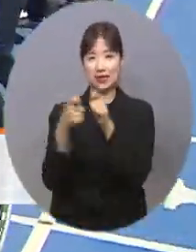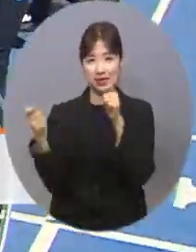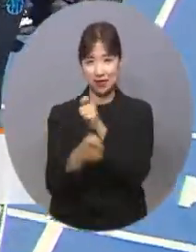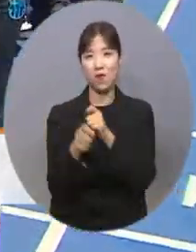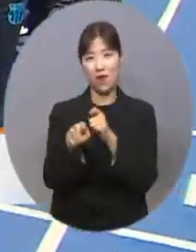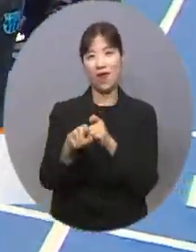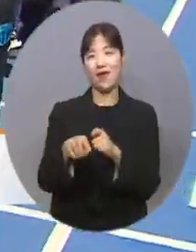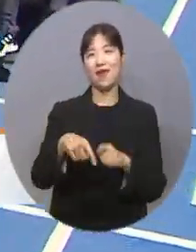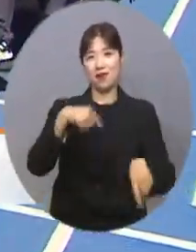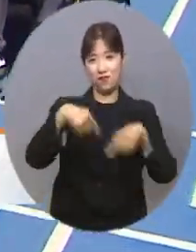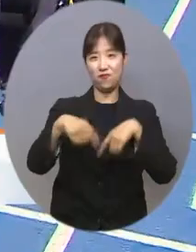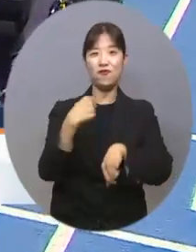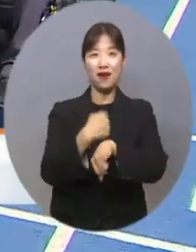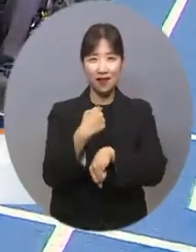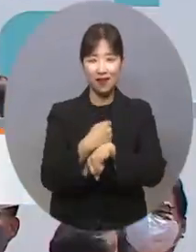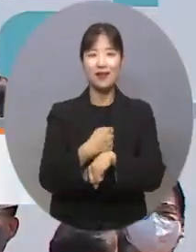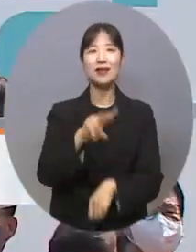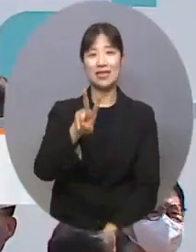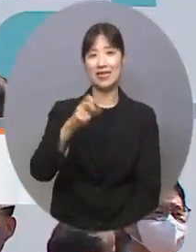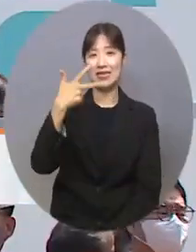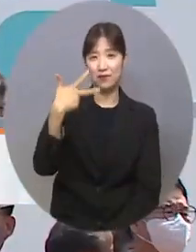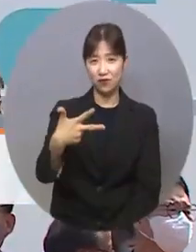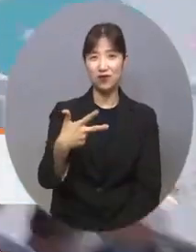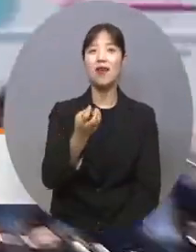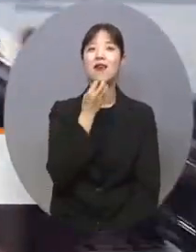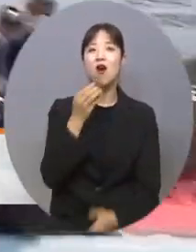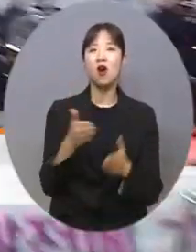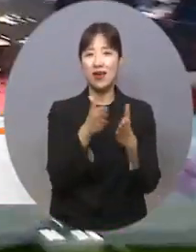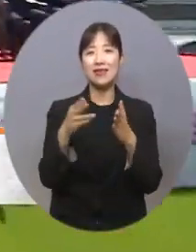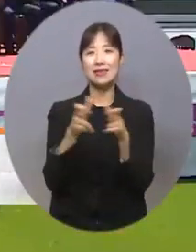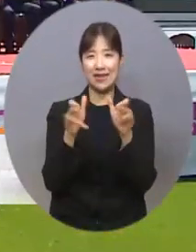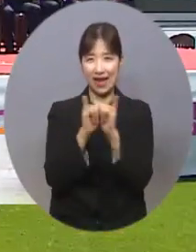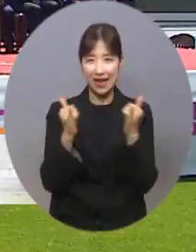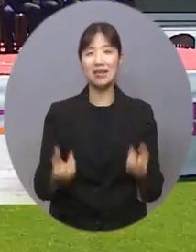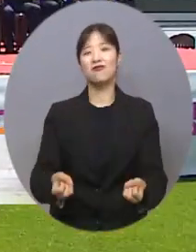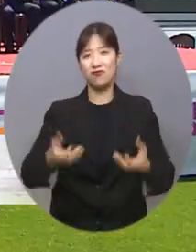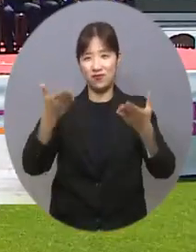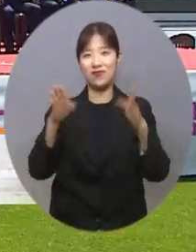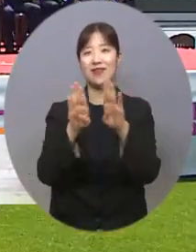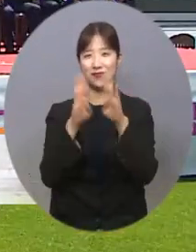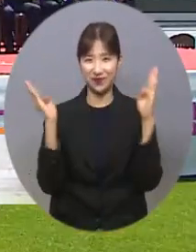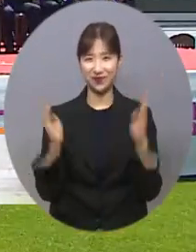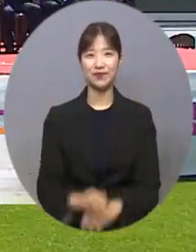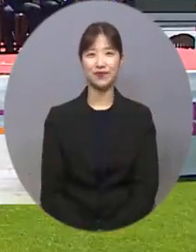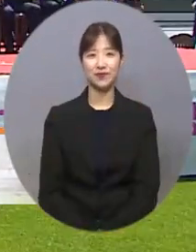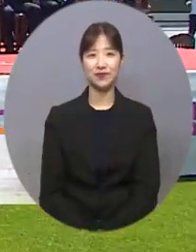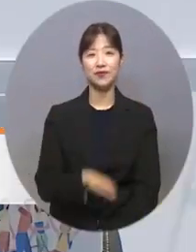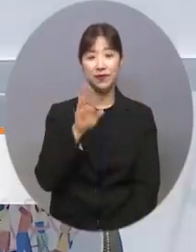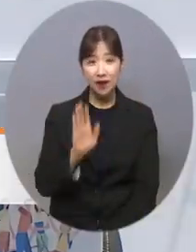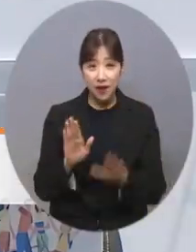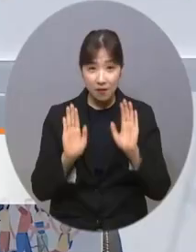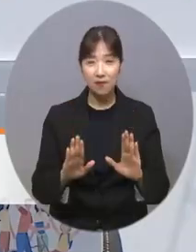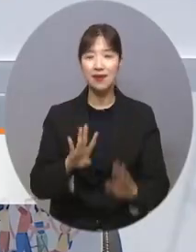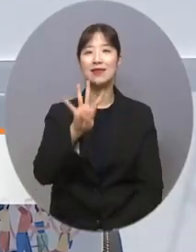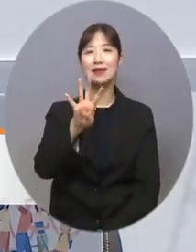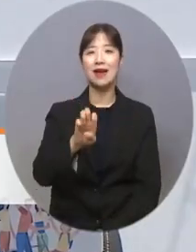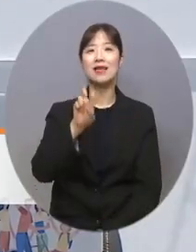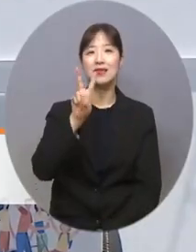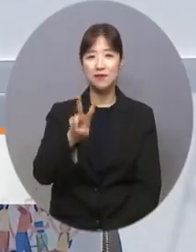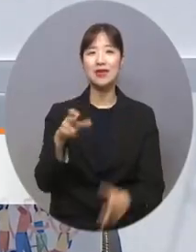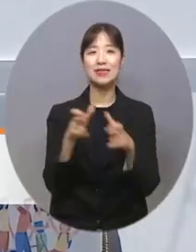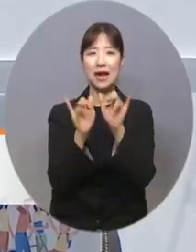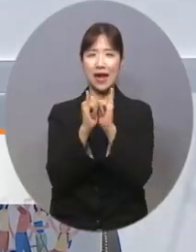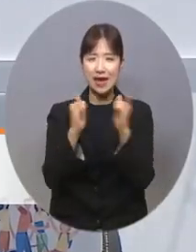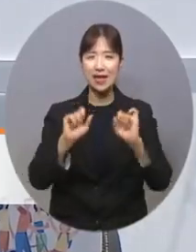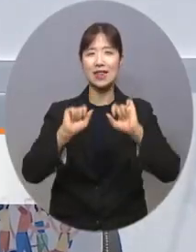제27회 경기도장애인축제 한마당이 용인 미르 스타디움에서 열렸습니다. 이번 대회는 제42회 장애인의 날을